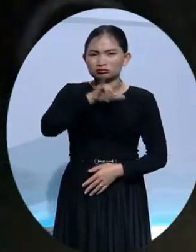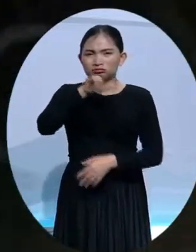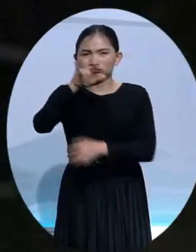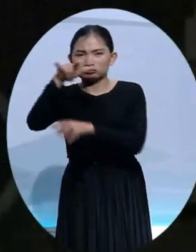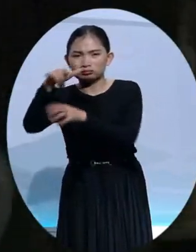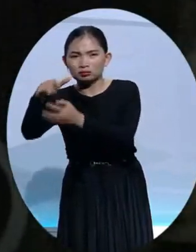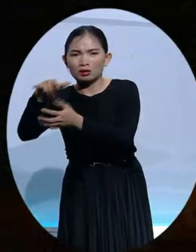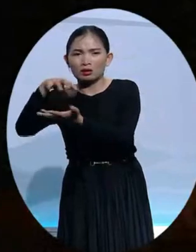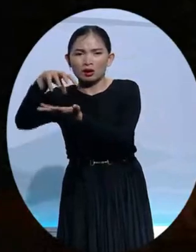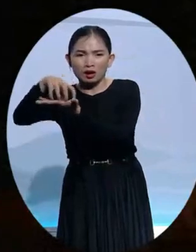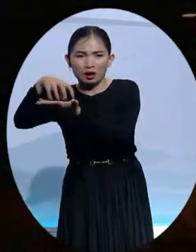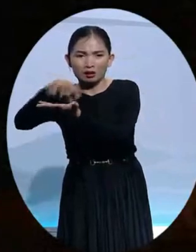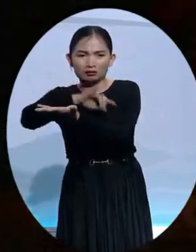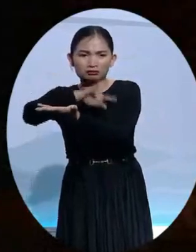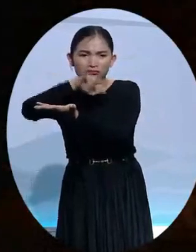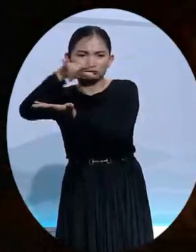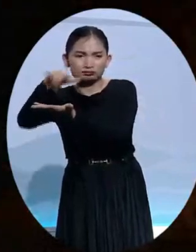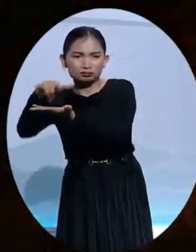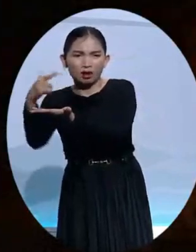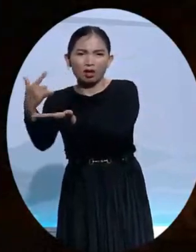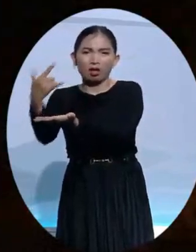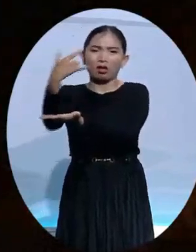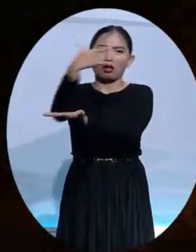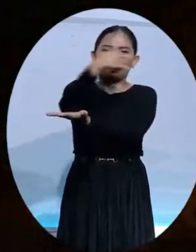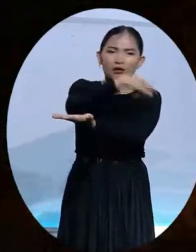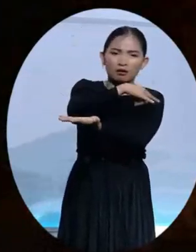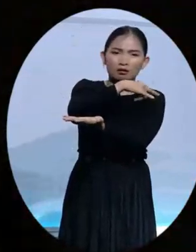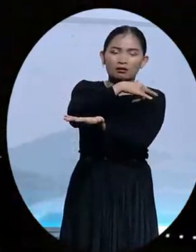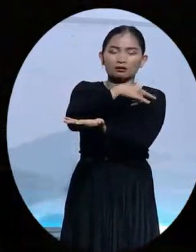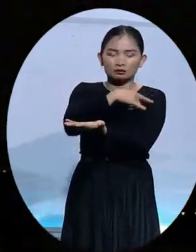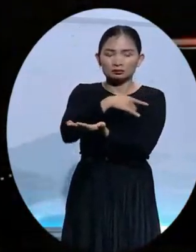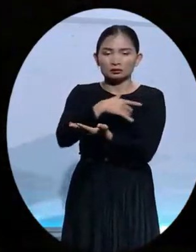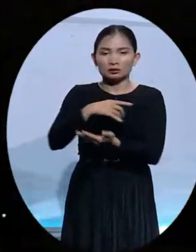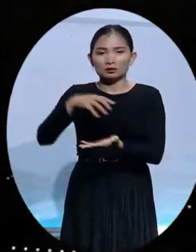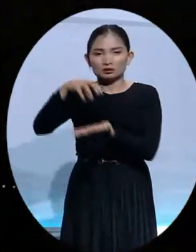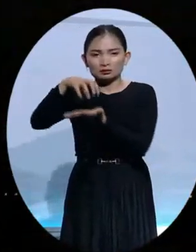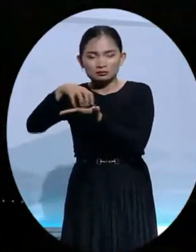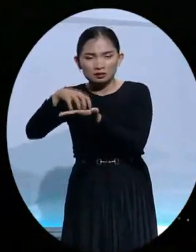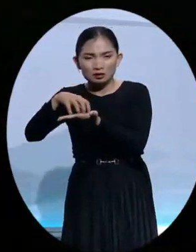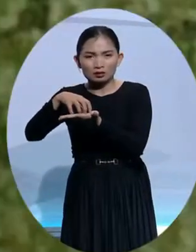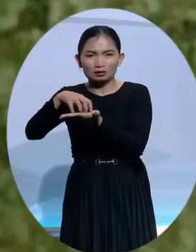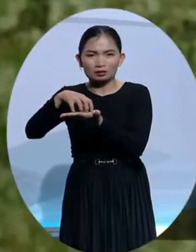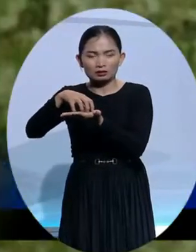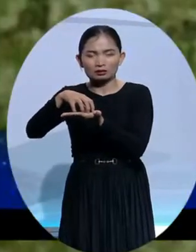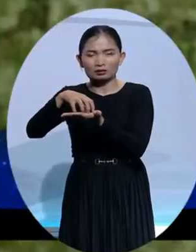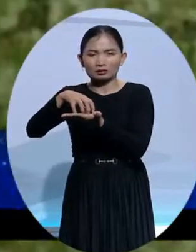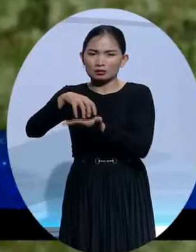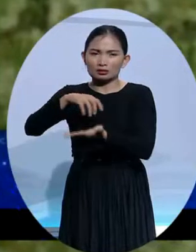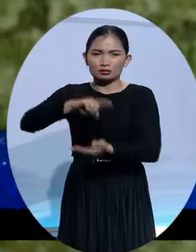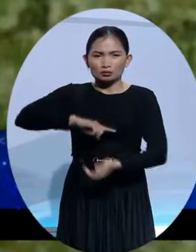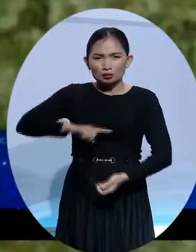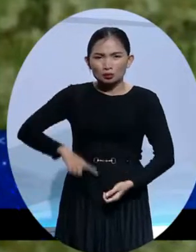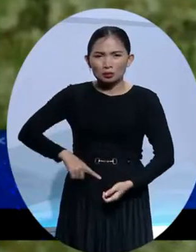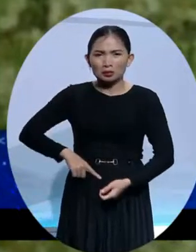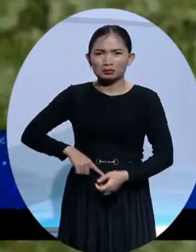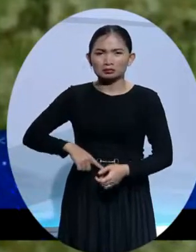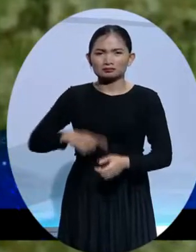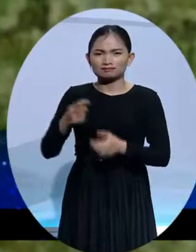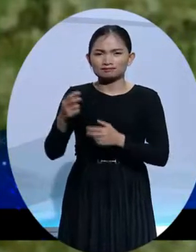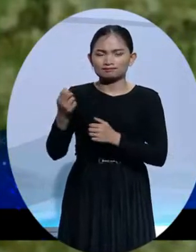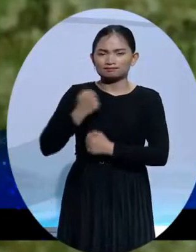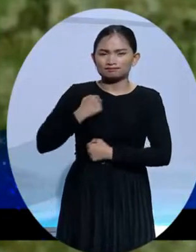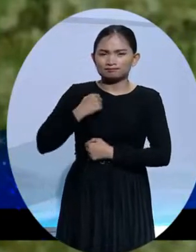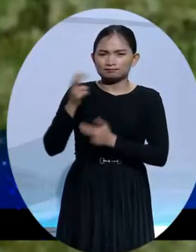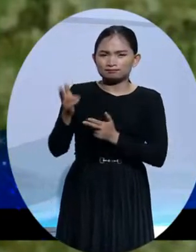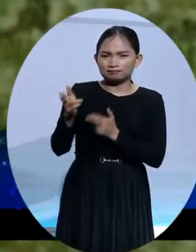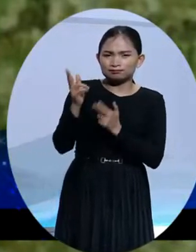tháng 8, quân đội Trung Quốc bắt đầu một loạt các hoạt động quân sự, bao gồm các đợt bắn đạn thật xung quanh Đài Loan. Các hoạt động quân sự phối hợp này là